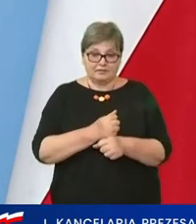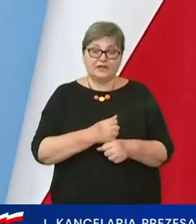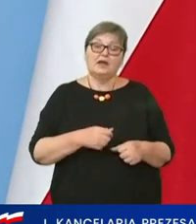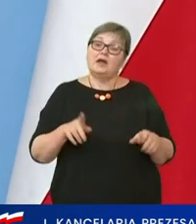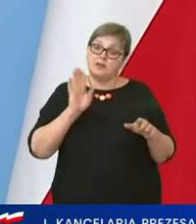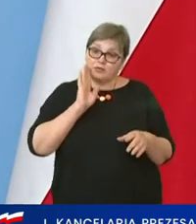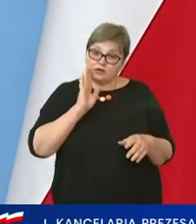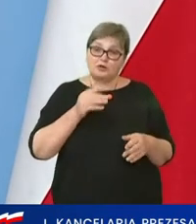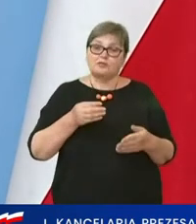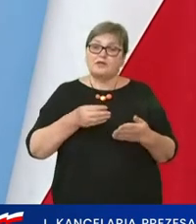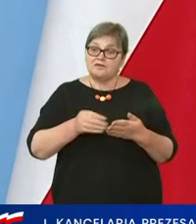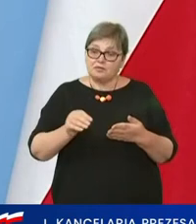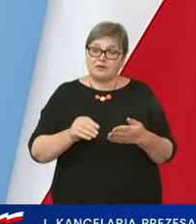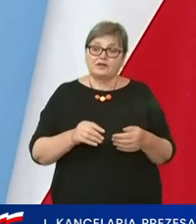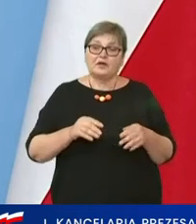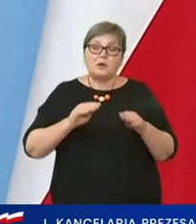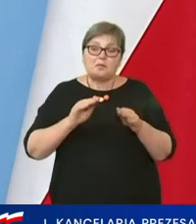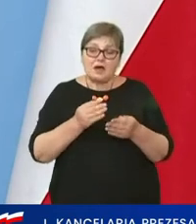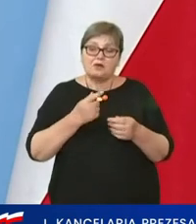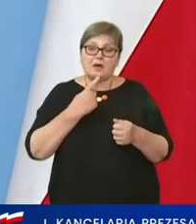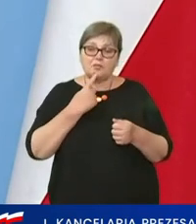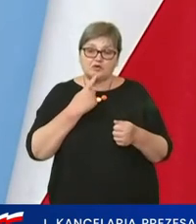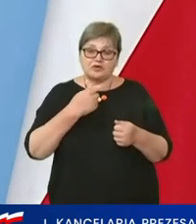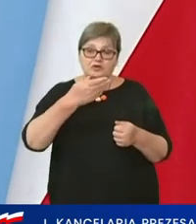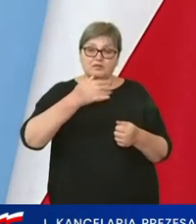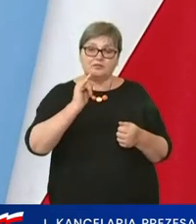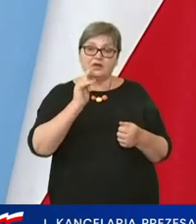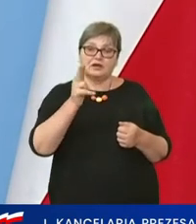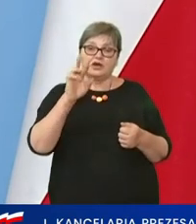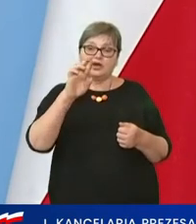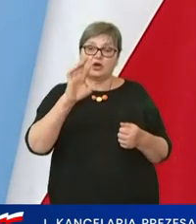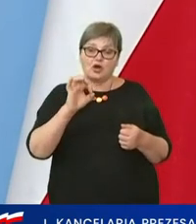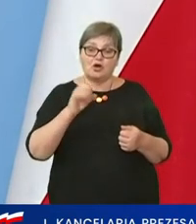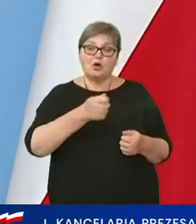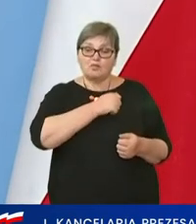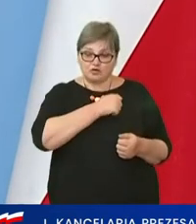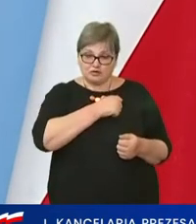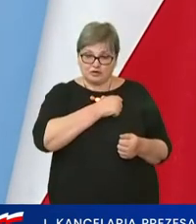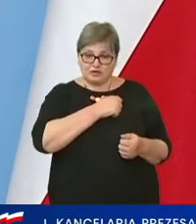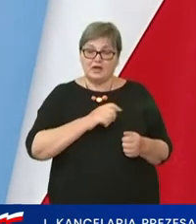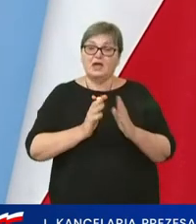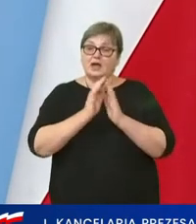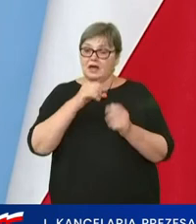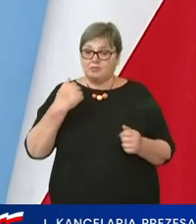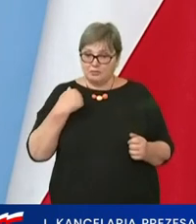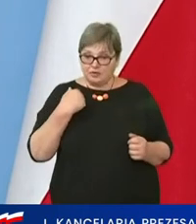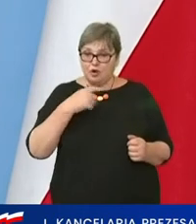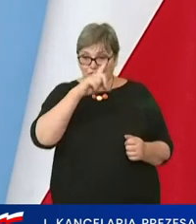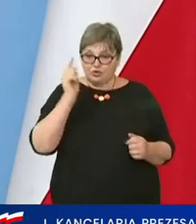pożyczki a wniosków na takie mikro pożyczki w powiatowych urzędach pracy został złożony w ponad sto dwadzieścia pięć tysięcy